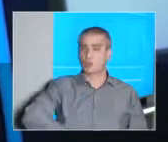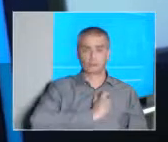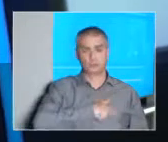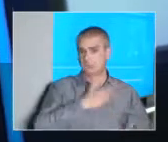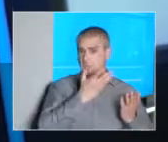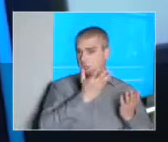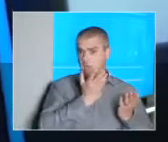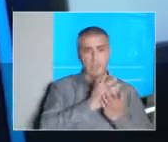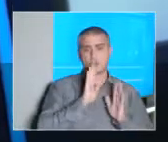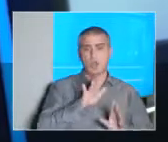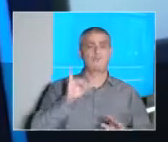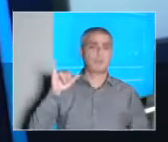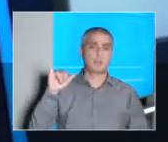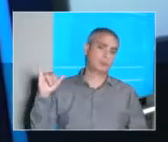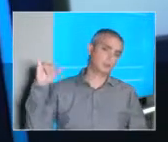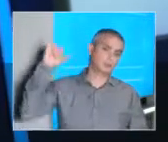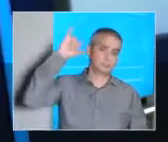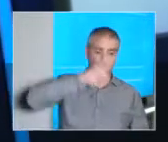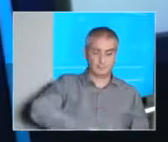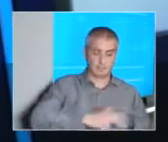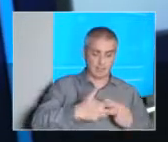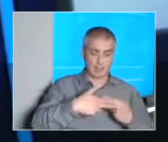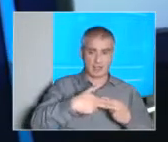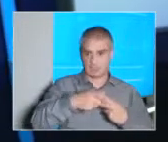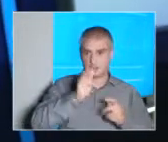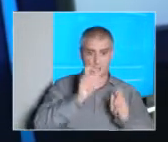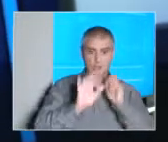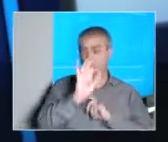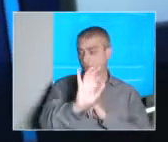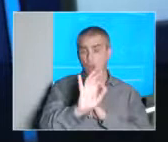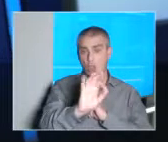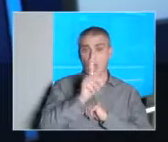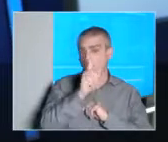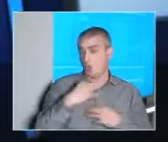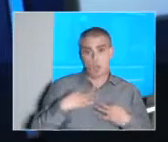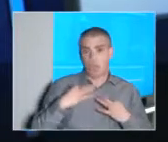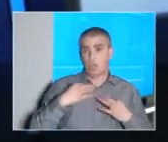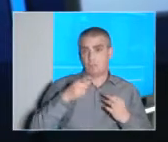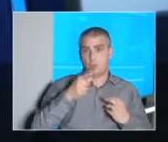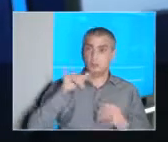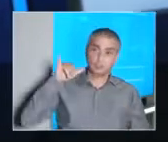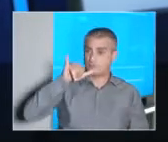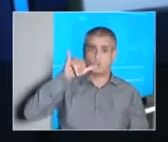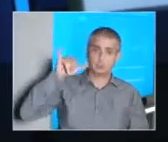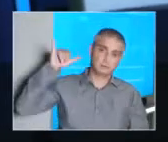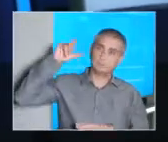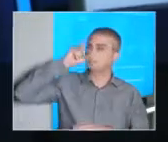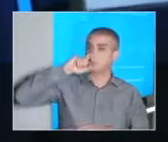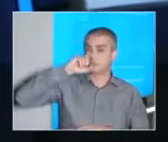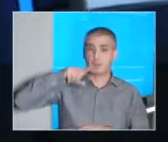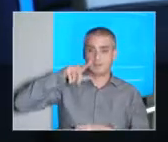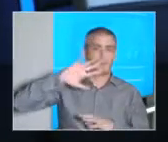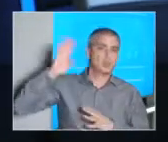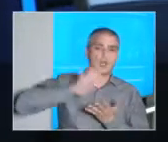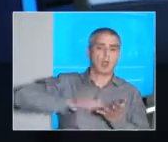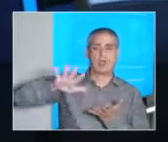אהב שמטוסים נחתו מטרים ספורים מהראש של התושבים שלו, אבל ממש לא אכפת לו שהמטוסים האלה מזהמים את